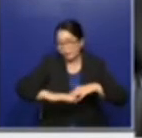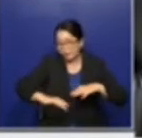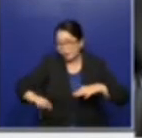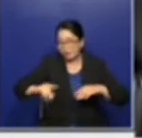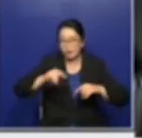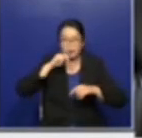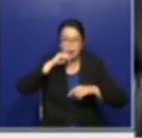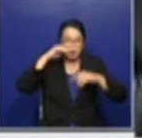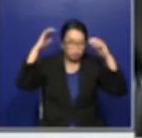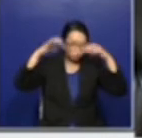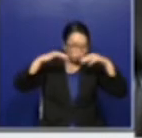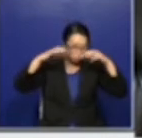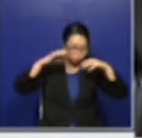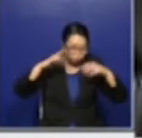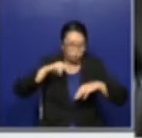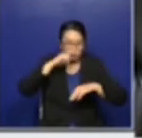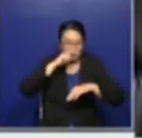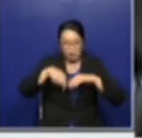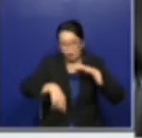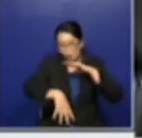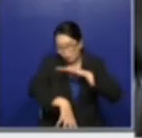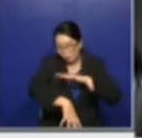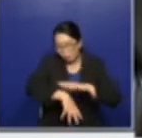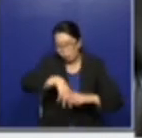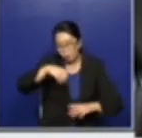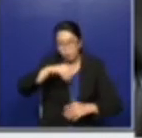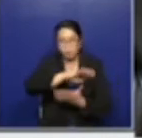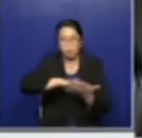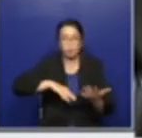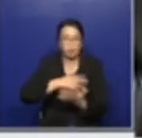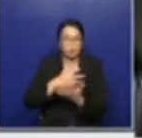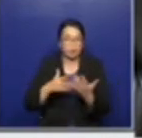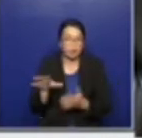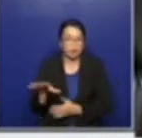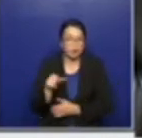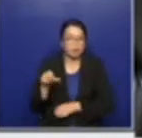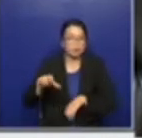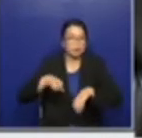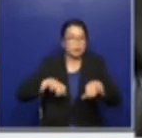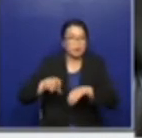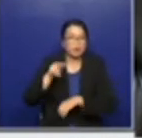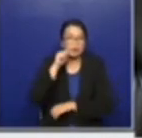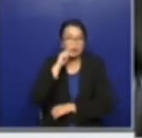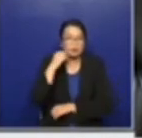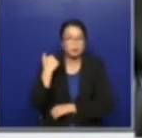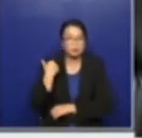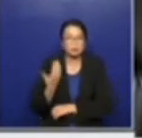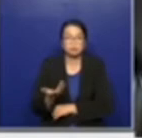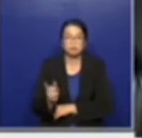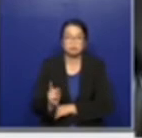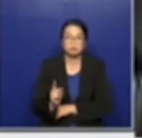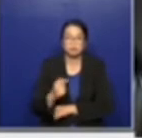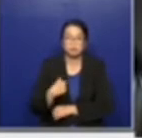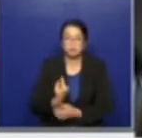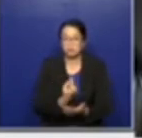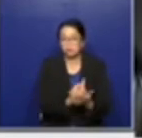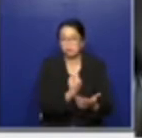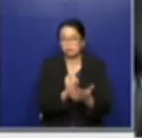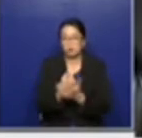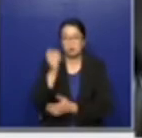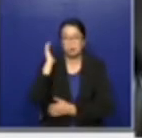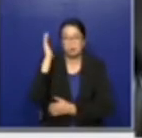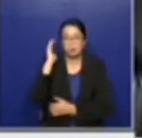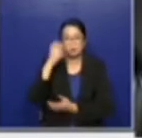ฟ้าน้ำใต้ดินถามว่าวันนี้เราได้วางแผนอย่างไรบ้างจะสังเกตว่ามีท่านสมาชิกผู้แทนหลายท่านได้ปรารภไป